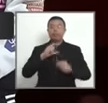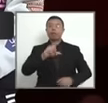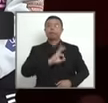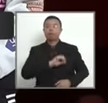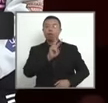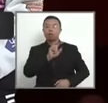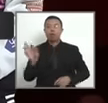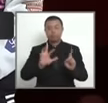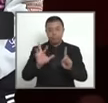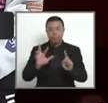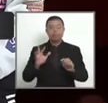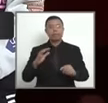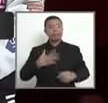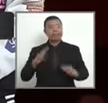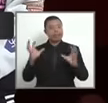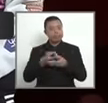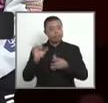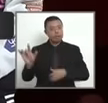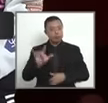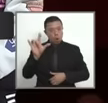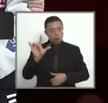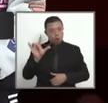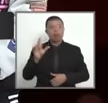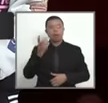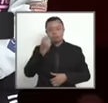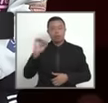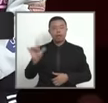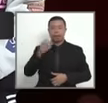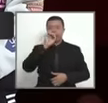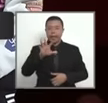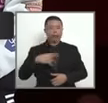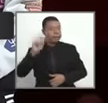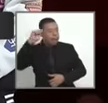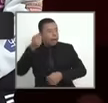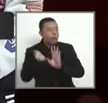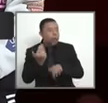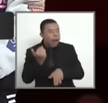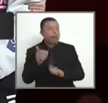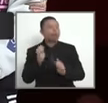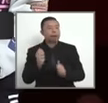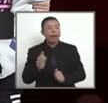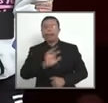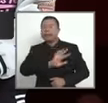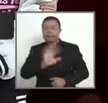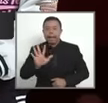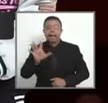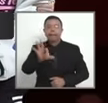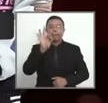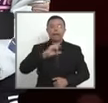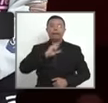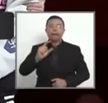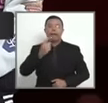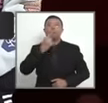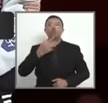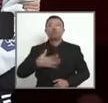perlu meminjam pepat Cina Kalau Anakmu minta ikan jangan berikan ikan Berikan dia kail Jadi bagi kami penting untuk